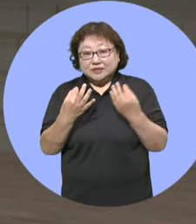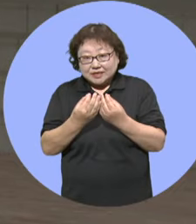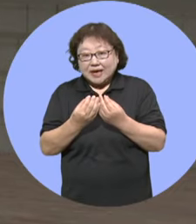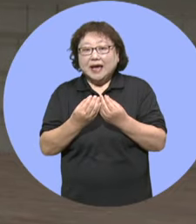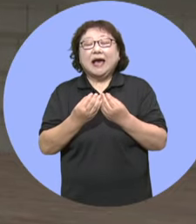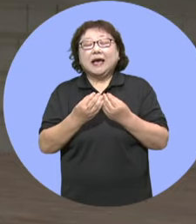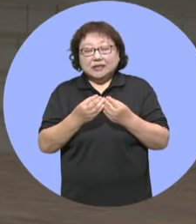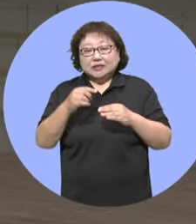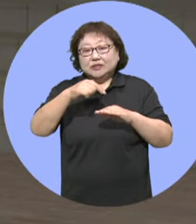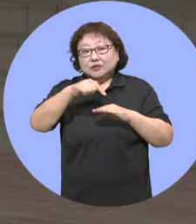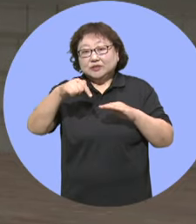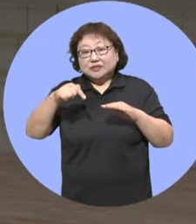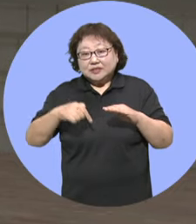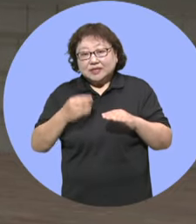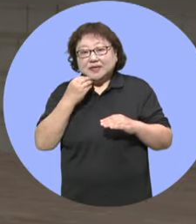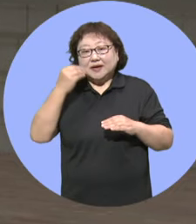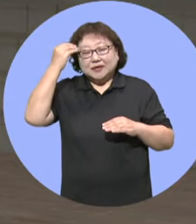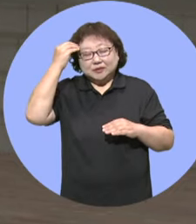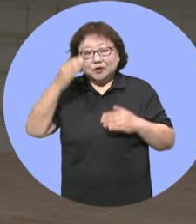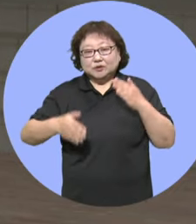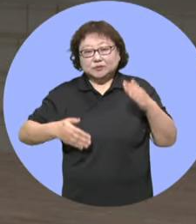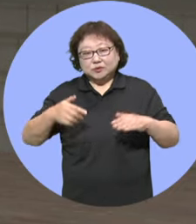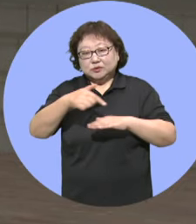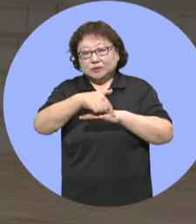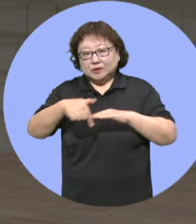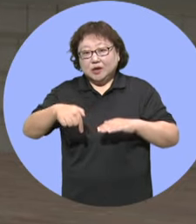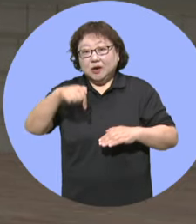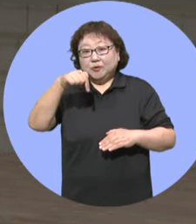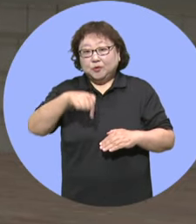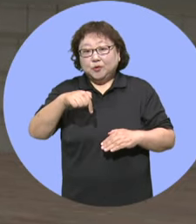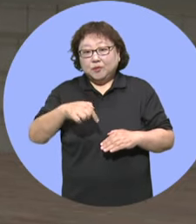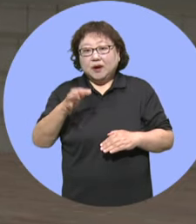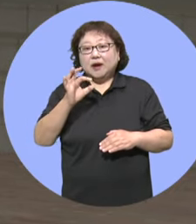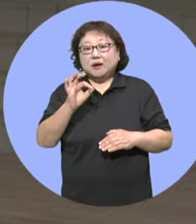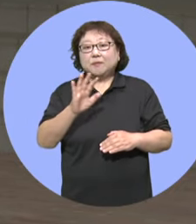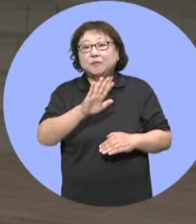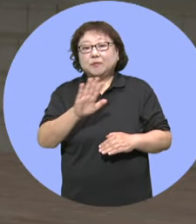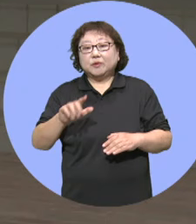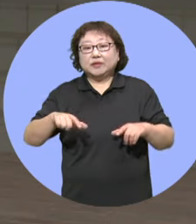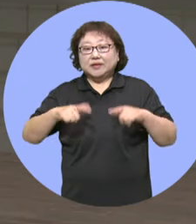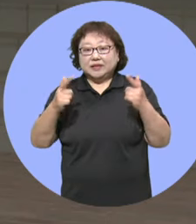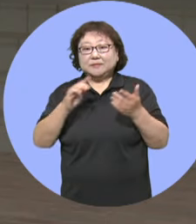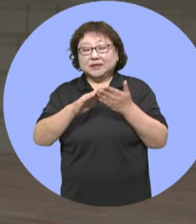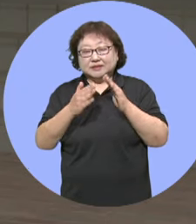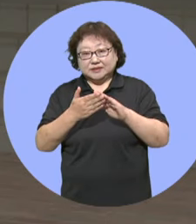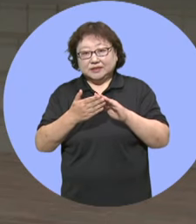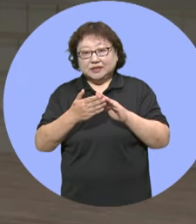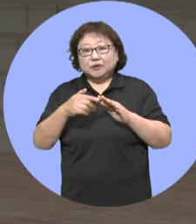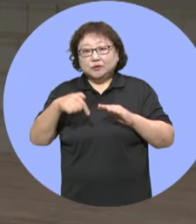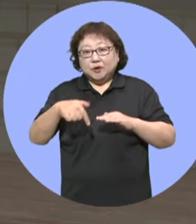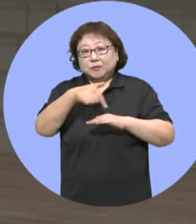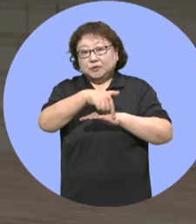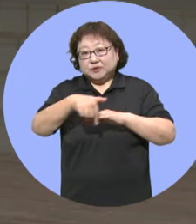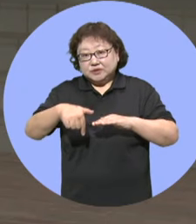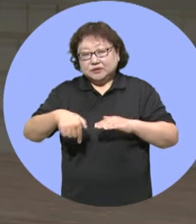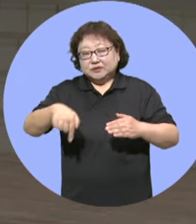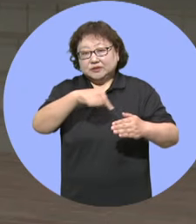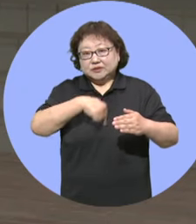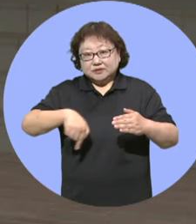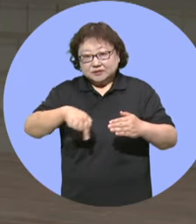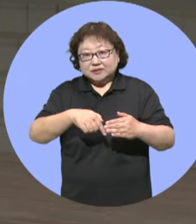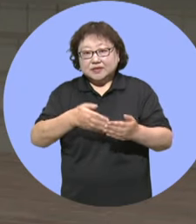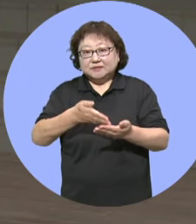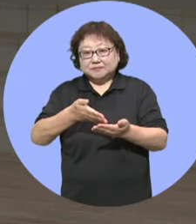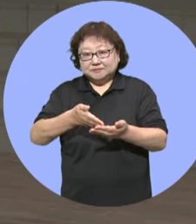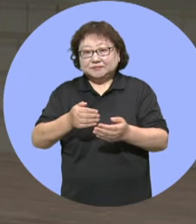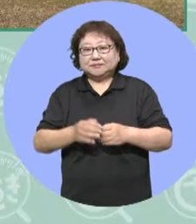木感動スポーツプロジェクトということで、私は今茂木町に来ています。まずはこのプロジェクトの概要から説明し